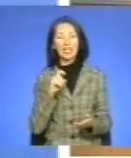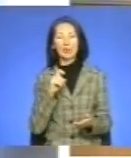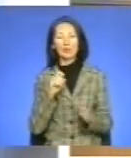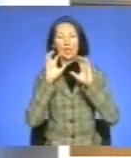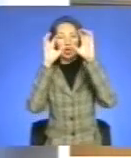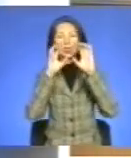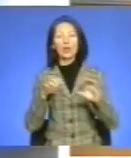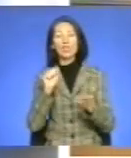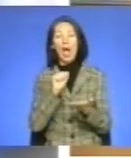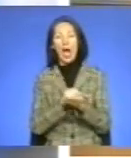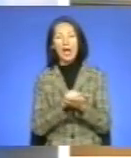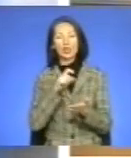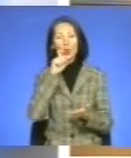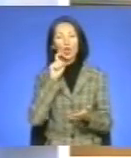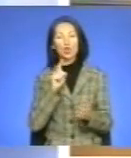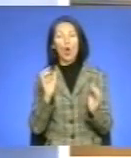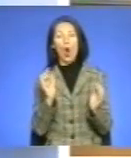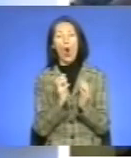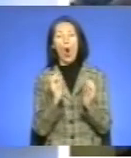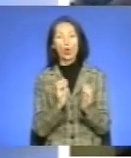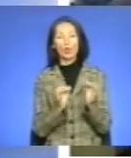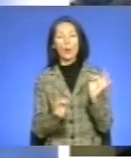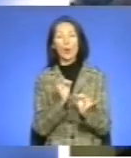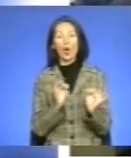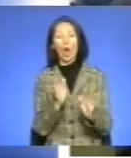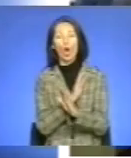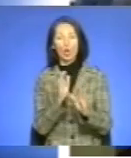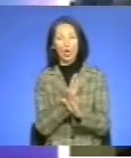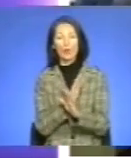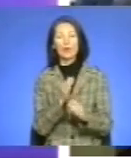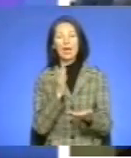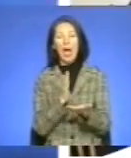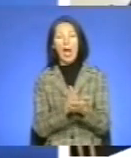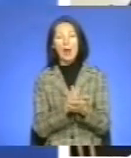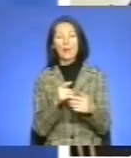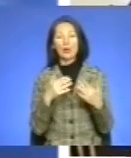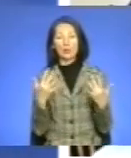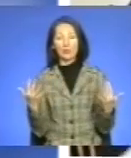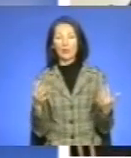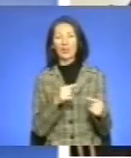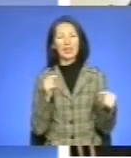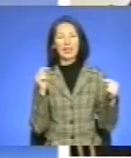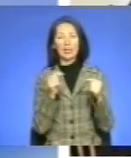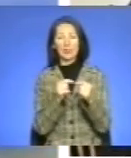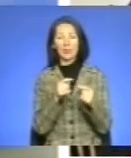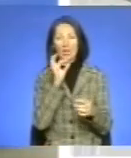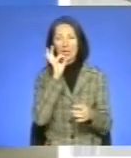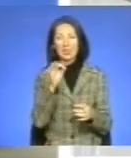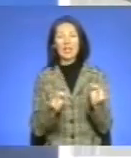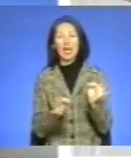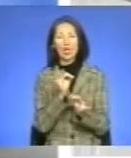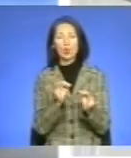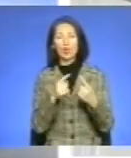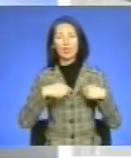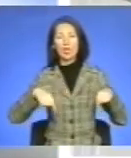Законодавчі акти України щодо охорони природного навколишнього середовища мають низку невідповідностей. Про це зазначили судді за круглим